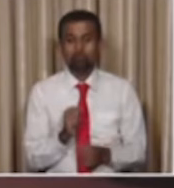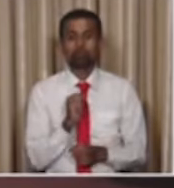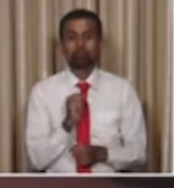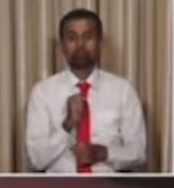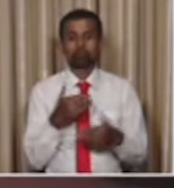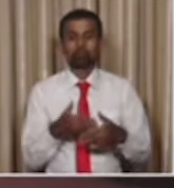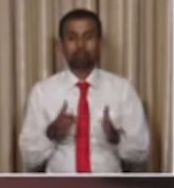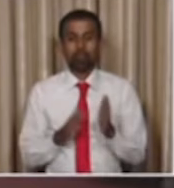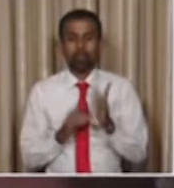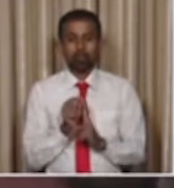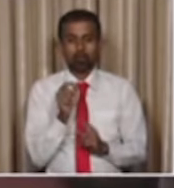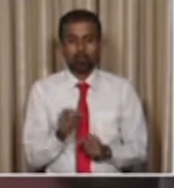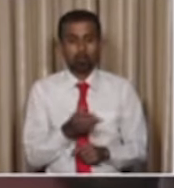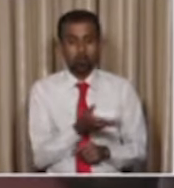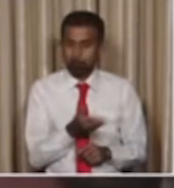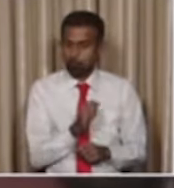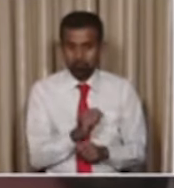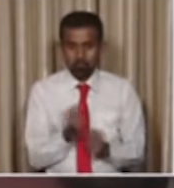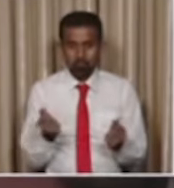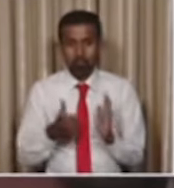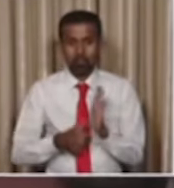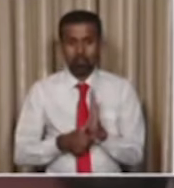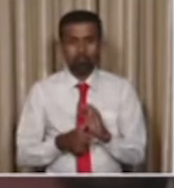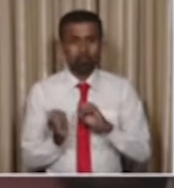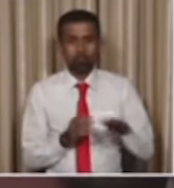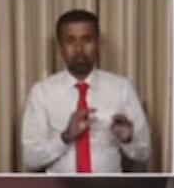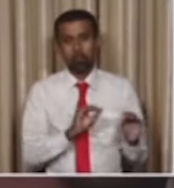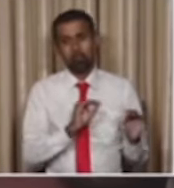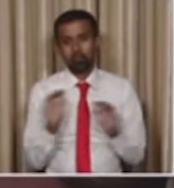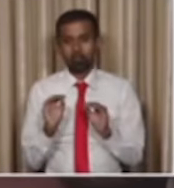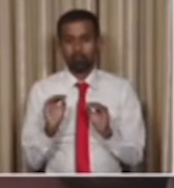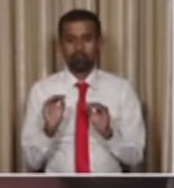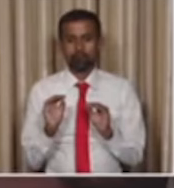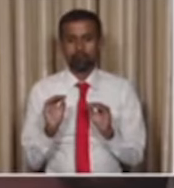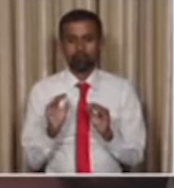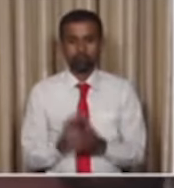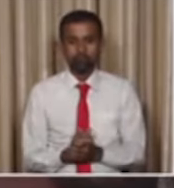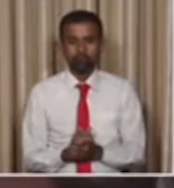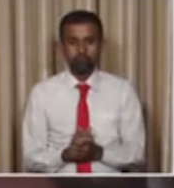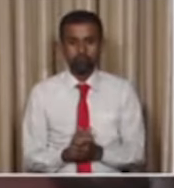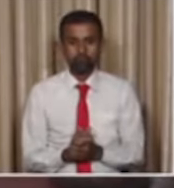ඕන? කැබිනට් අමාත්‍යවරේ සභාවේ නැත්නම් පනත ගන්නේ නැතුව සභාව කල් තියන්න ඕන.